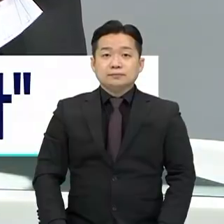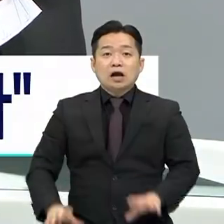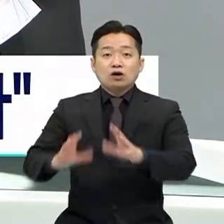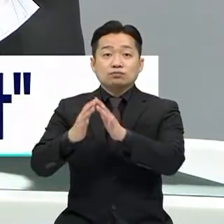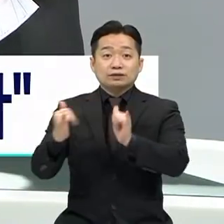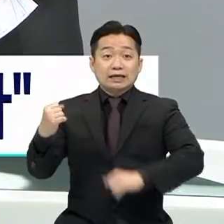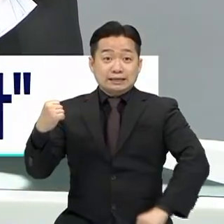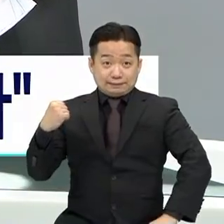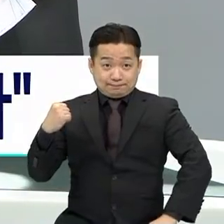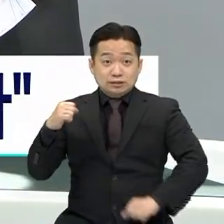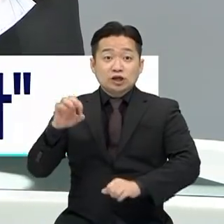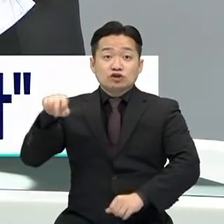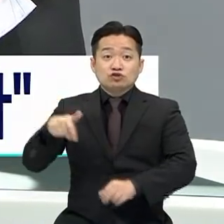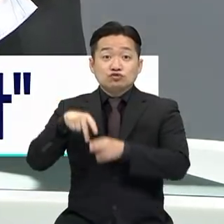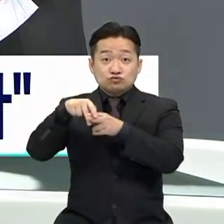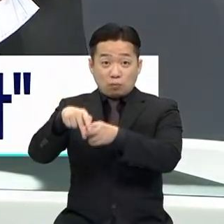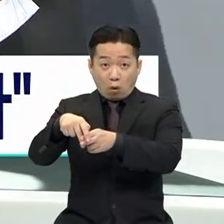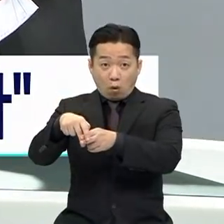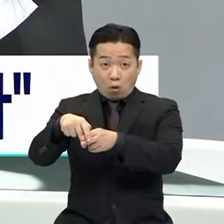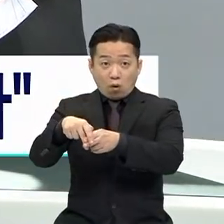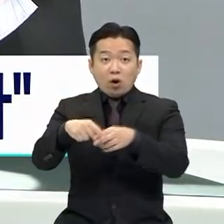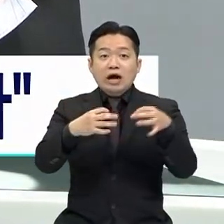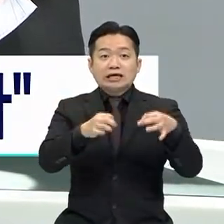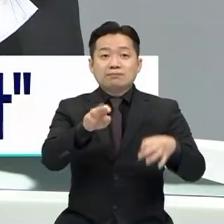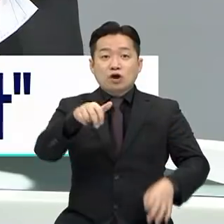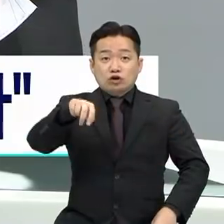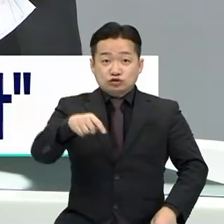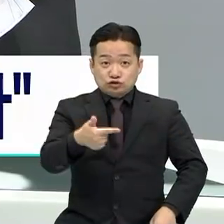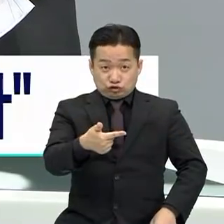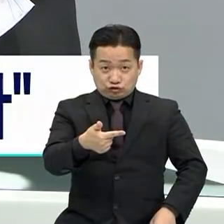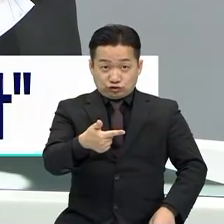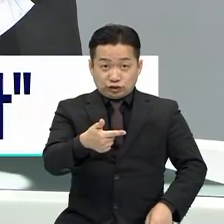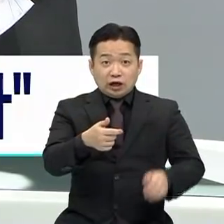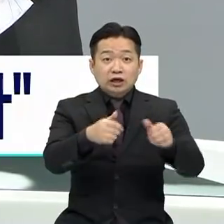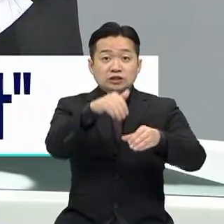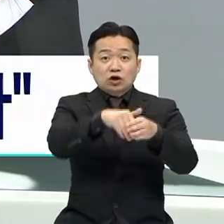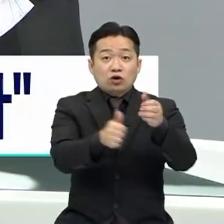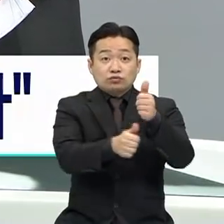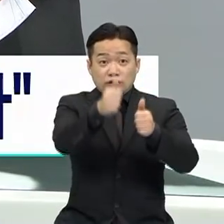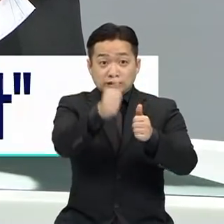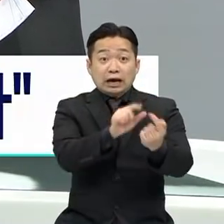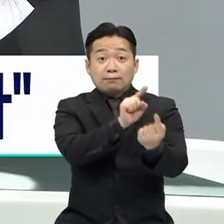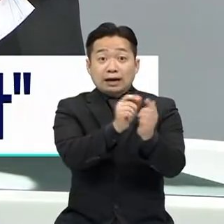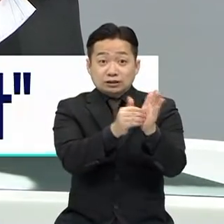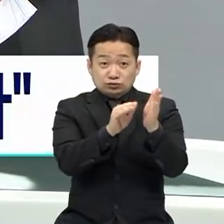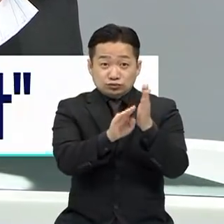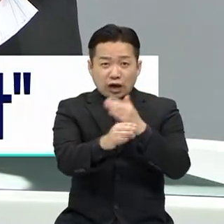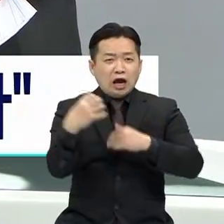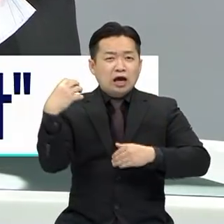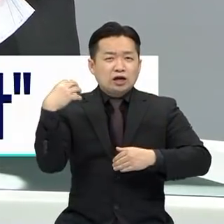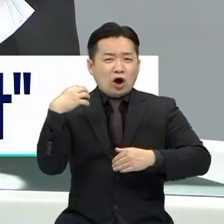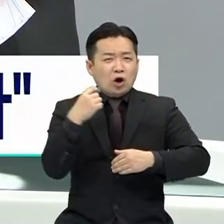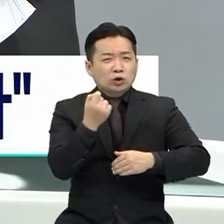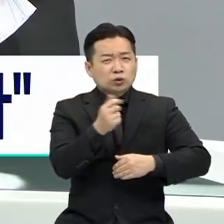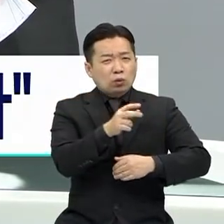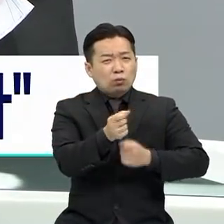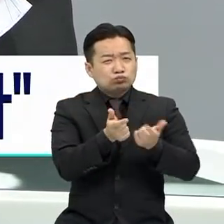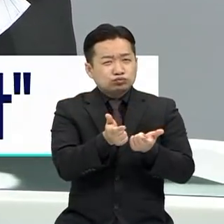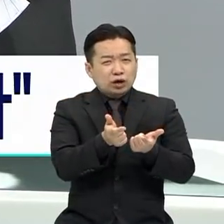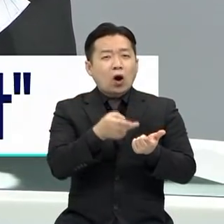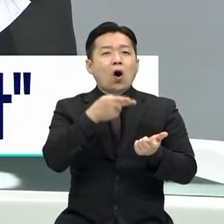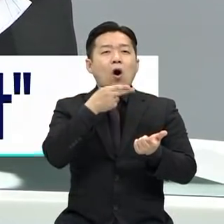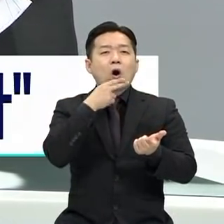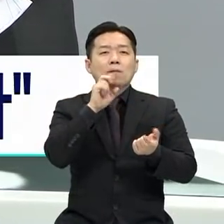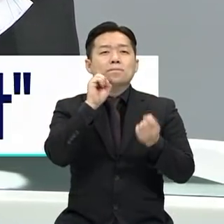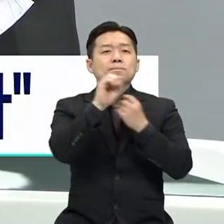국민의 힘 윤석렬 대선후보가 김병준 상임 선대위원장 을 만난 뒤에 역할 조정 문제는 없을 것